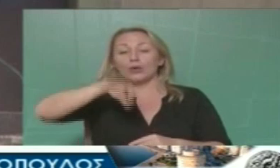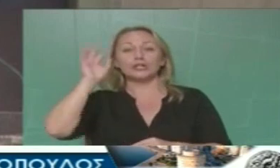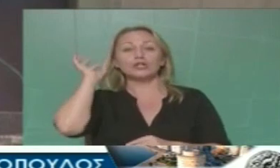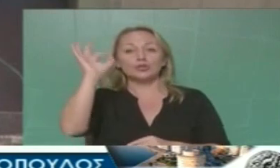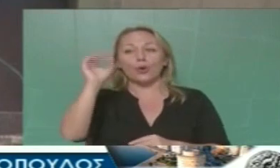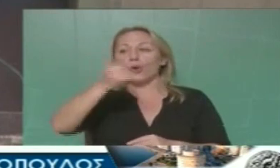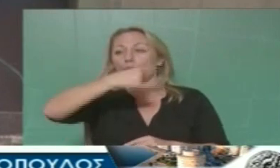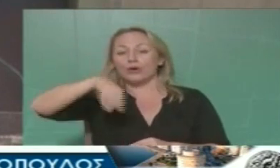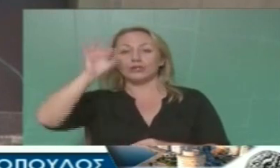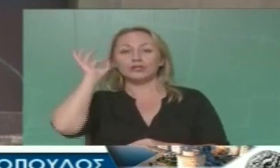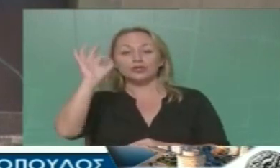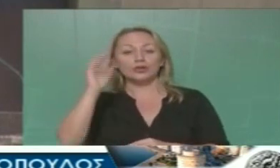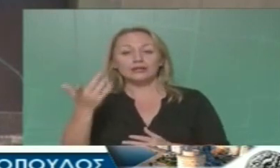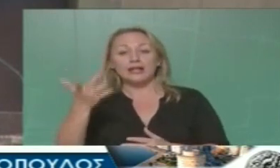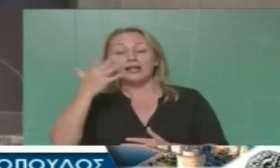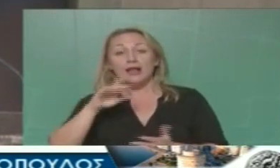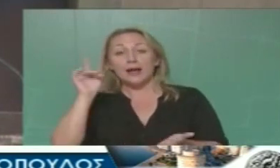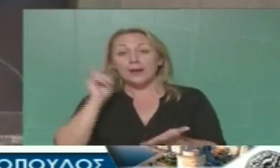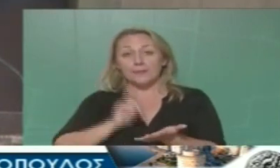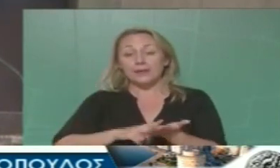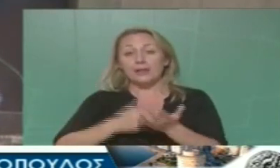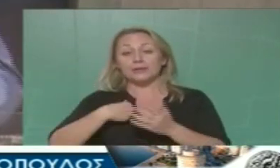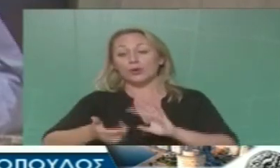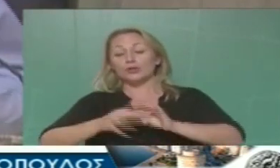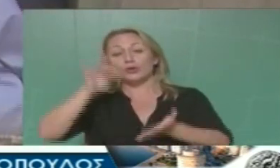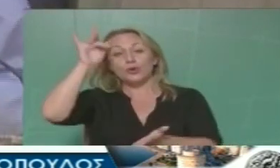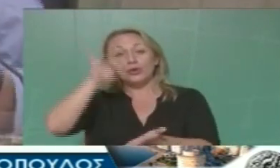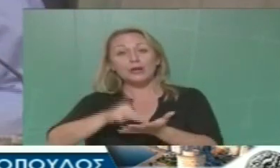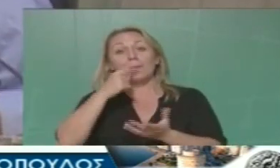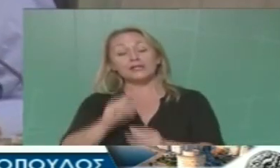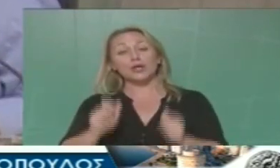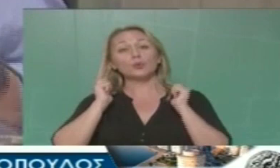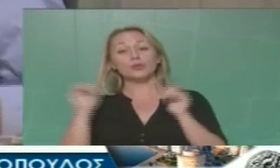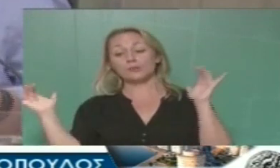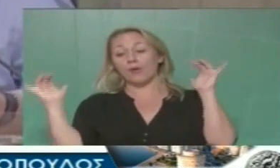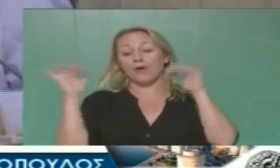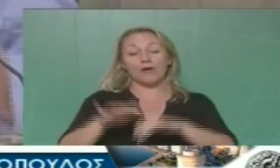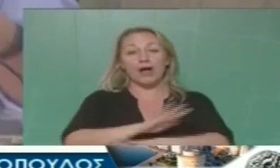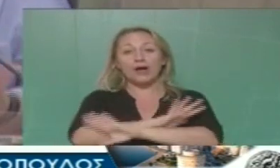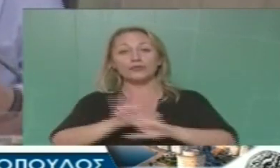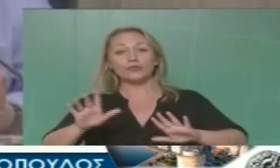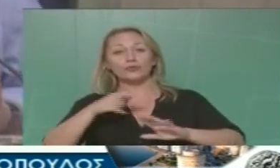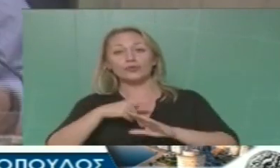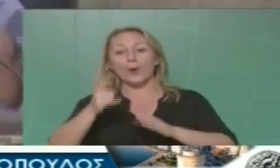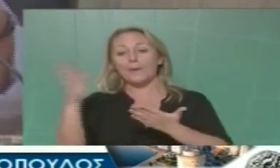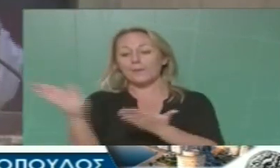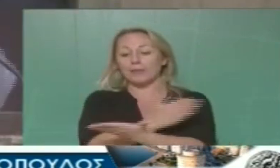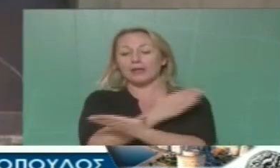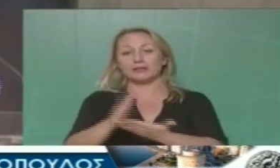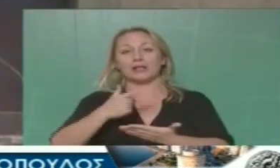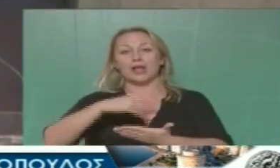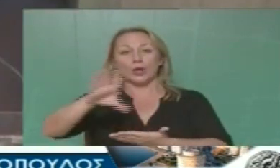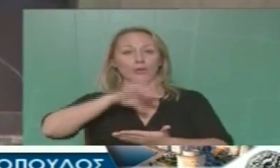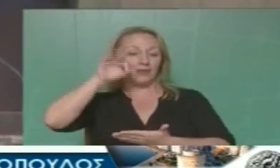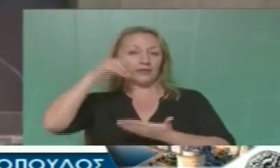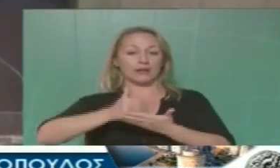μα όλων, είναι ότι θα πρέπει το ιστορικό κέντρο Θεσσαλονίκης να γίνει ένας τουριστικός τόπος. Και τίποτα άλλο, να αποξενωθεί ο Θεσσαλονικιός